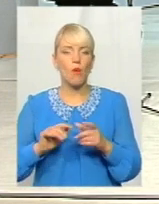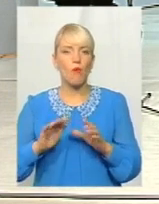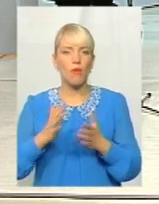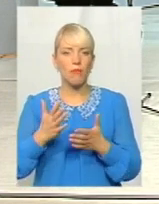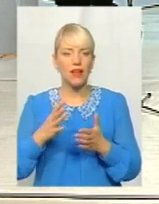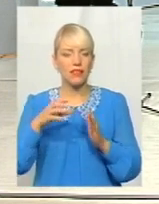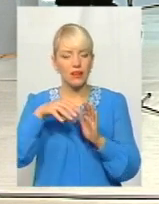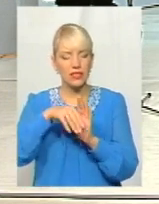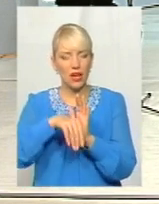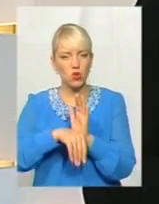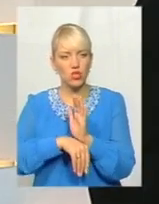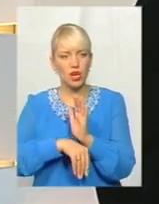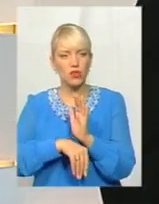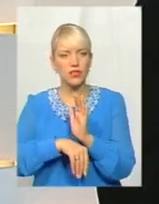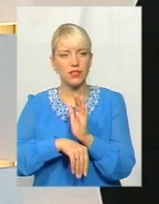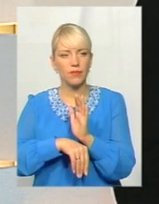по-перше, люди